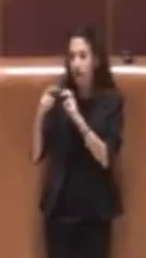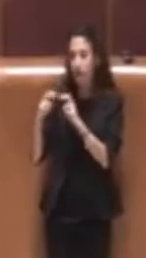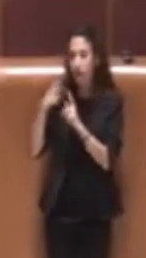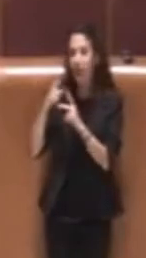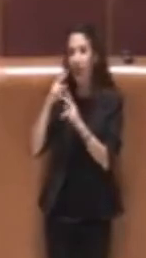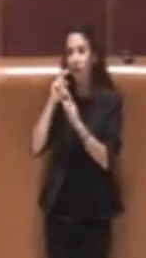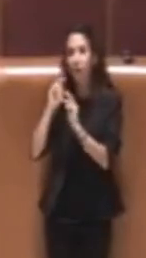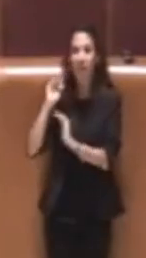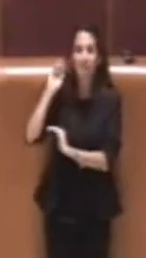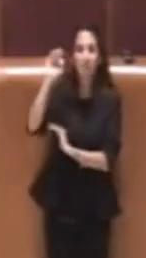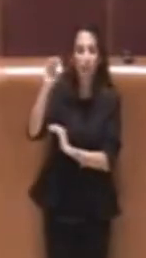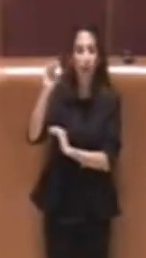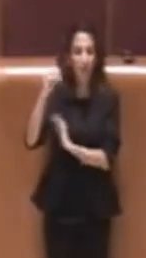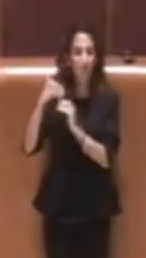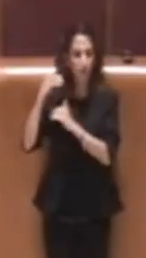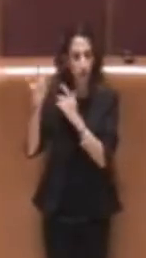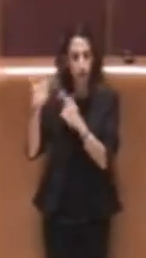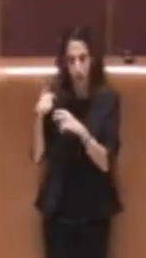per carità, senza voler